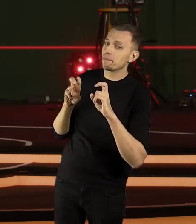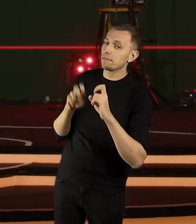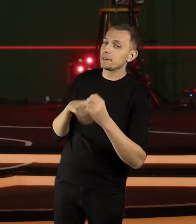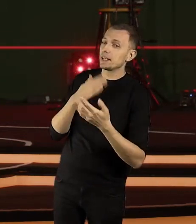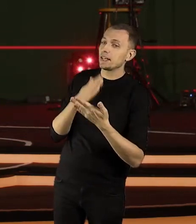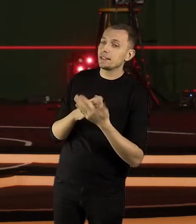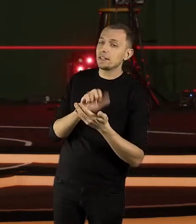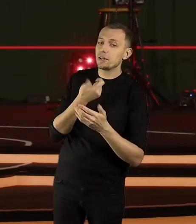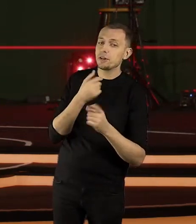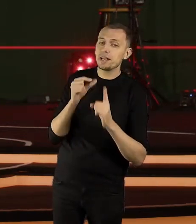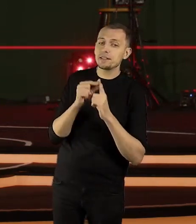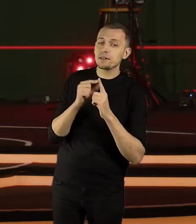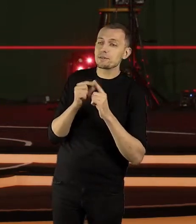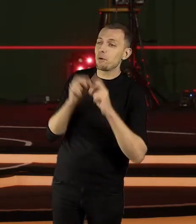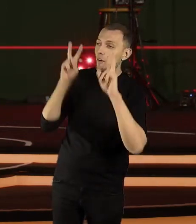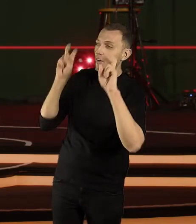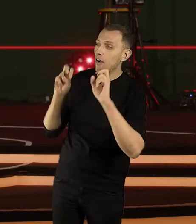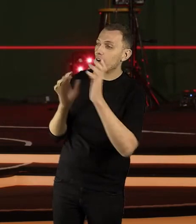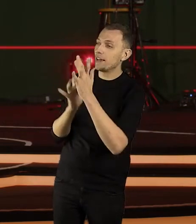jednego słowa. Jezus.